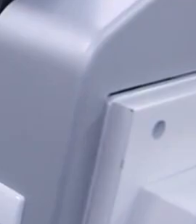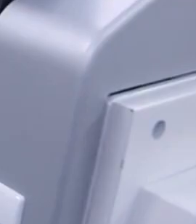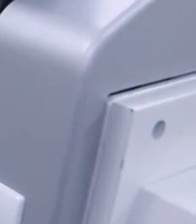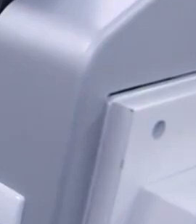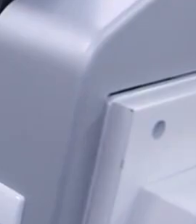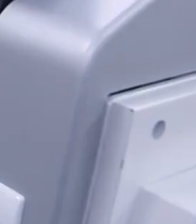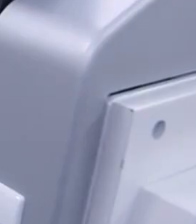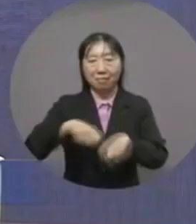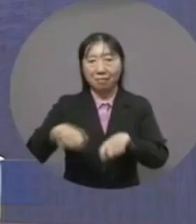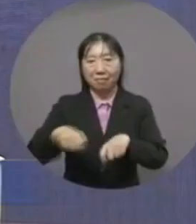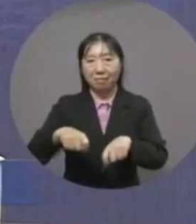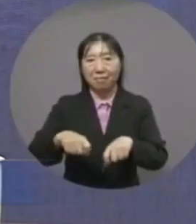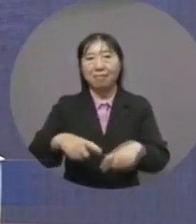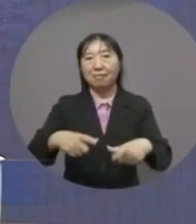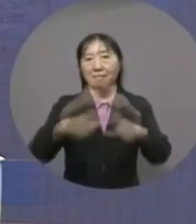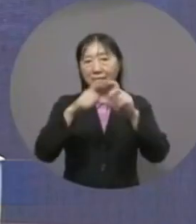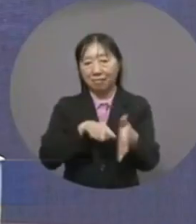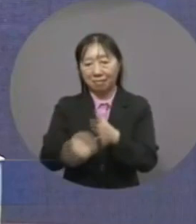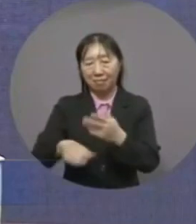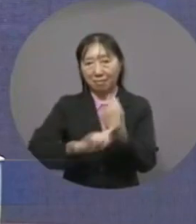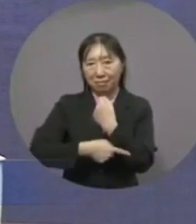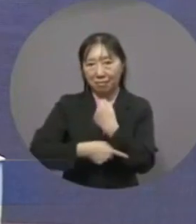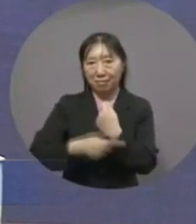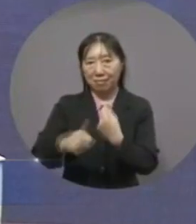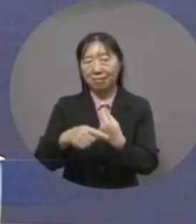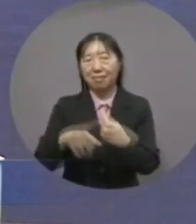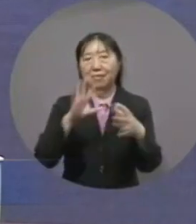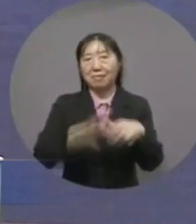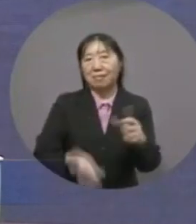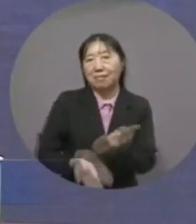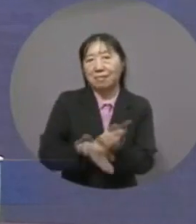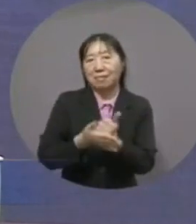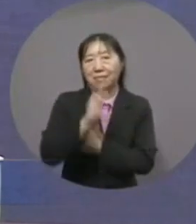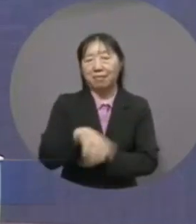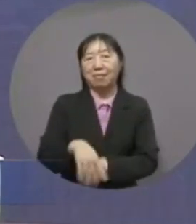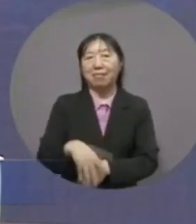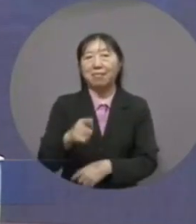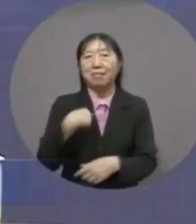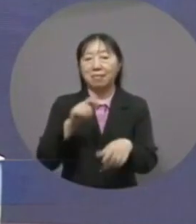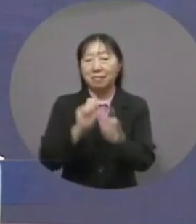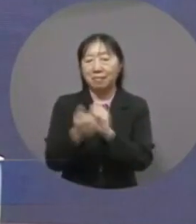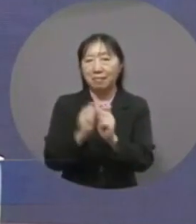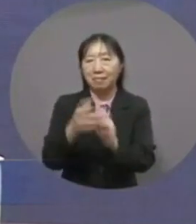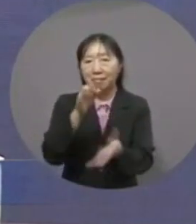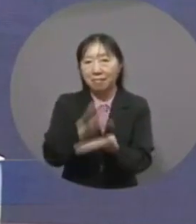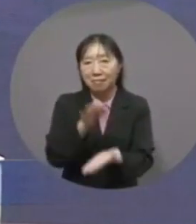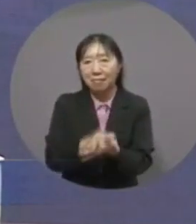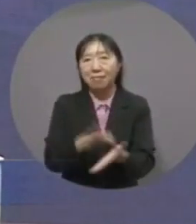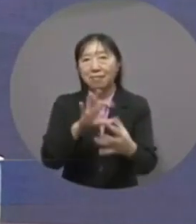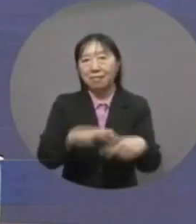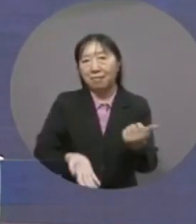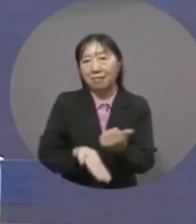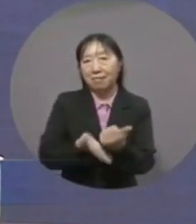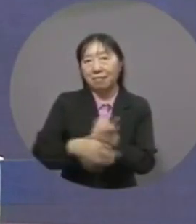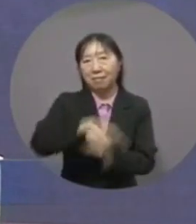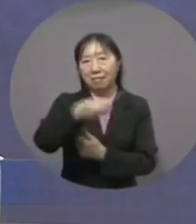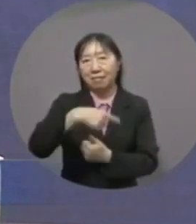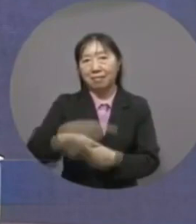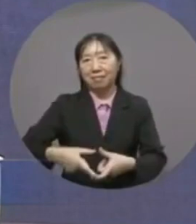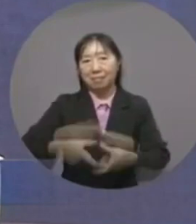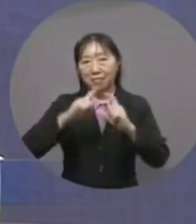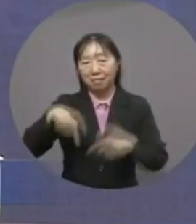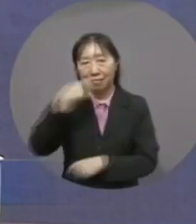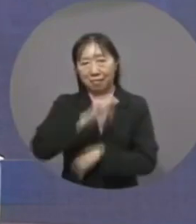湾爆发年， 透过租税优惠奖励资金回台投资，实施至今一年多以